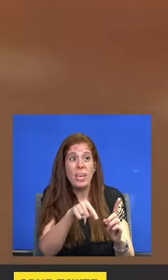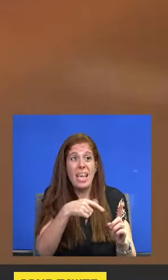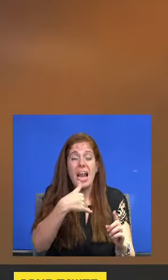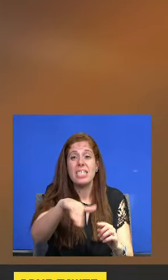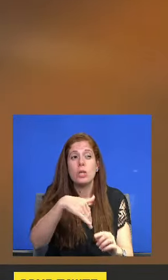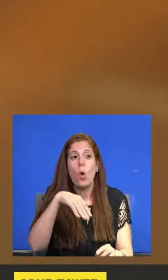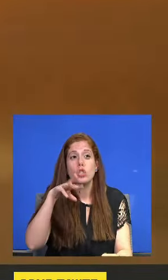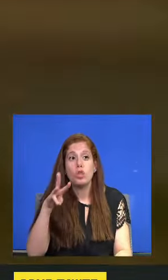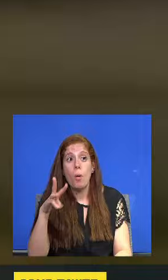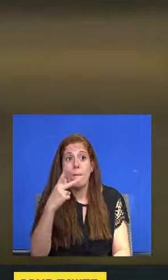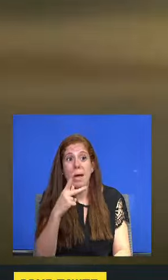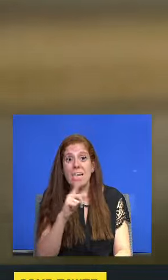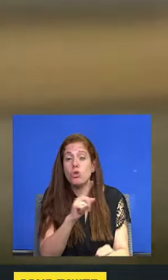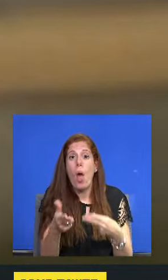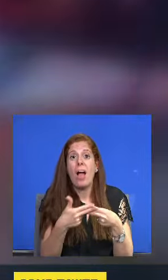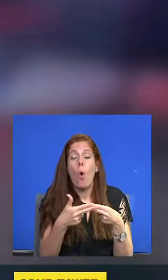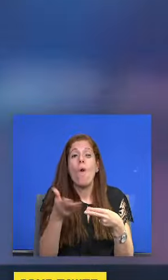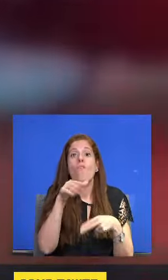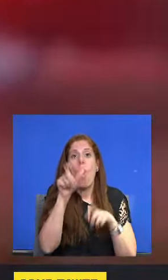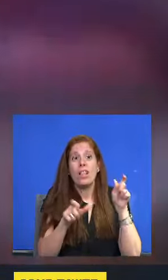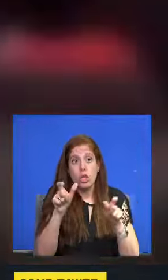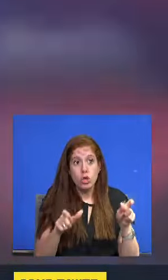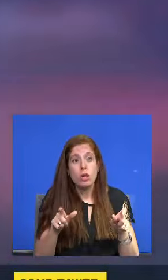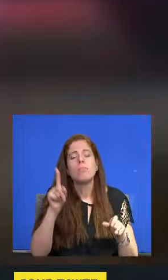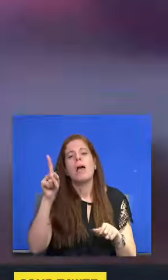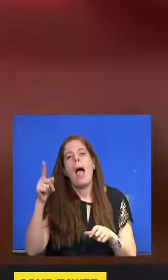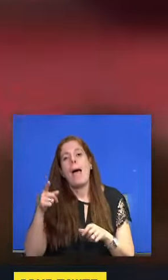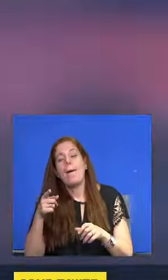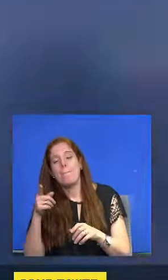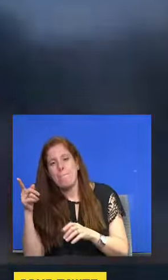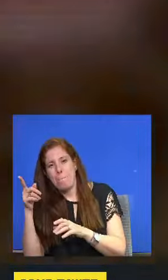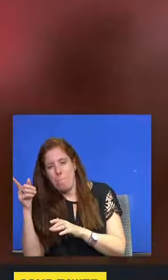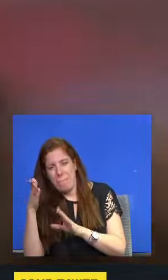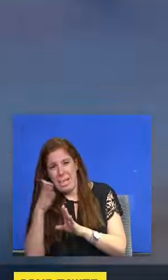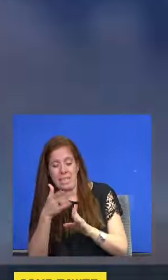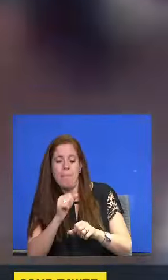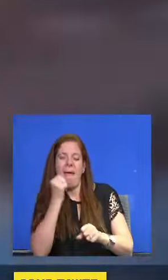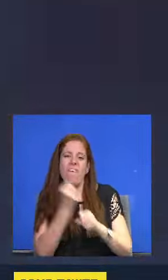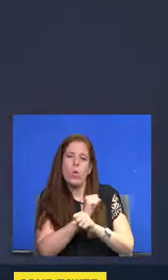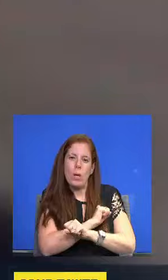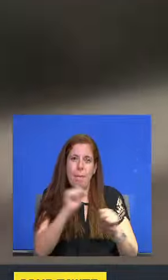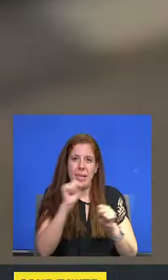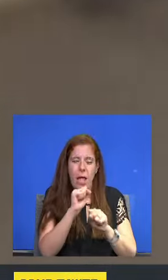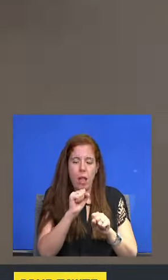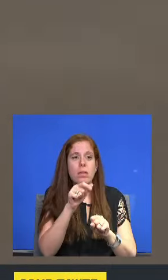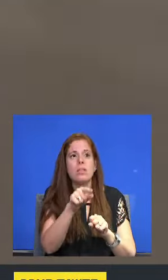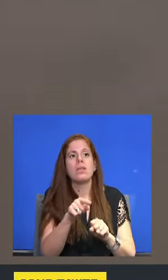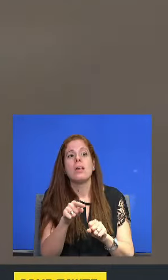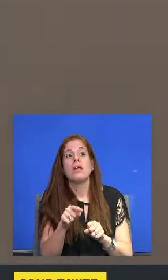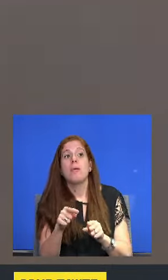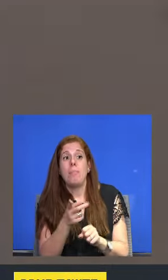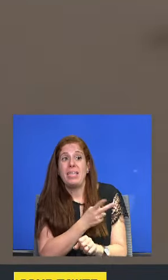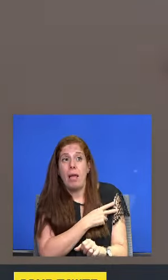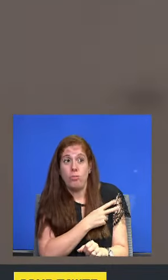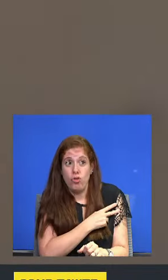שמעון פרס ללא קרבה לרכבים נוספים, הפעילו המחסלים את המטען מקרבת מקום. בידי המשטרה מספר הרכב שביצע